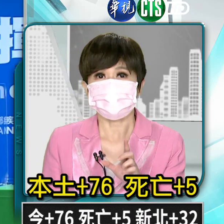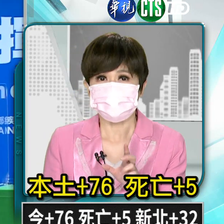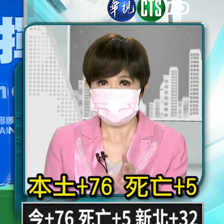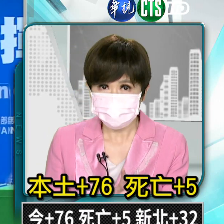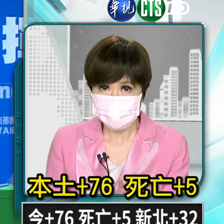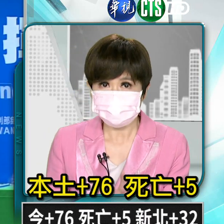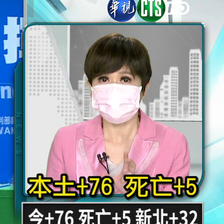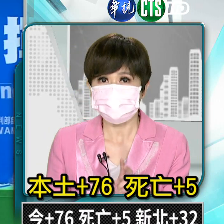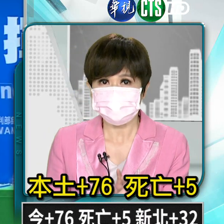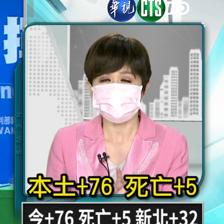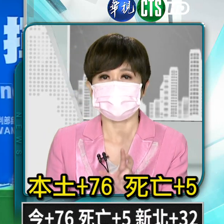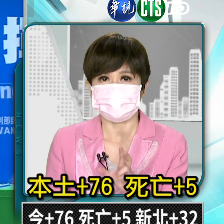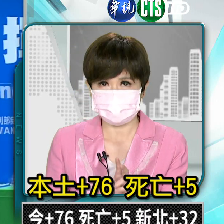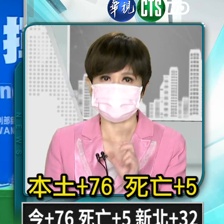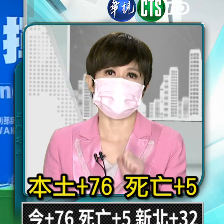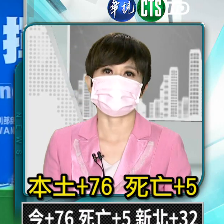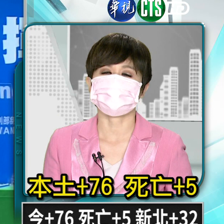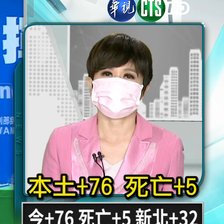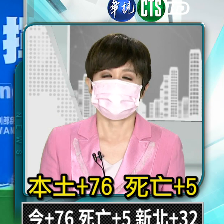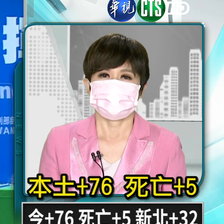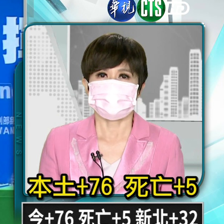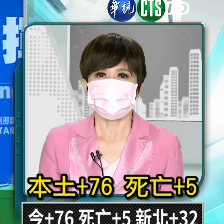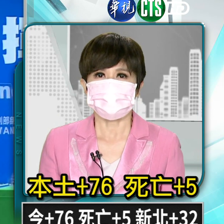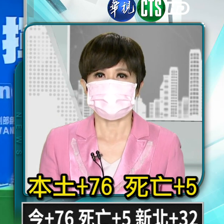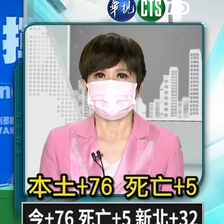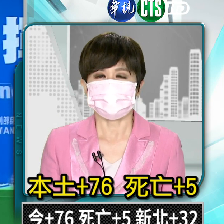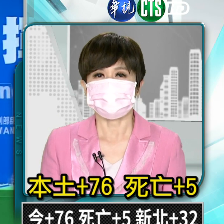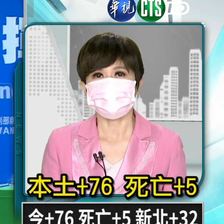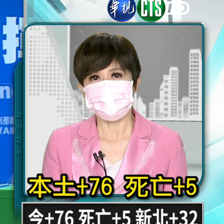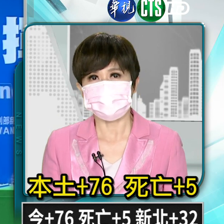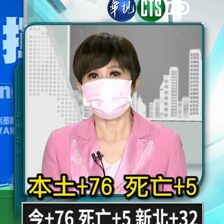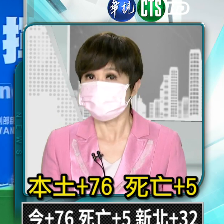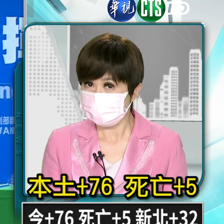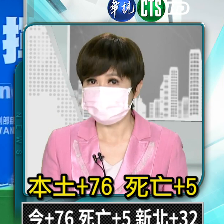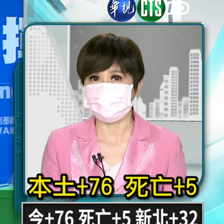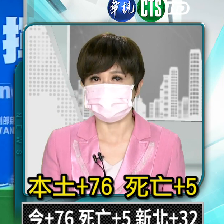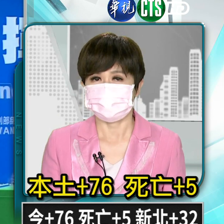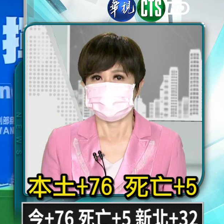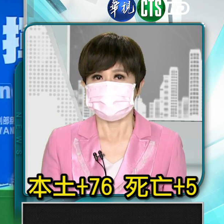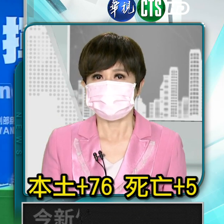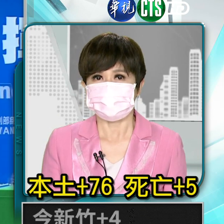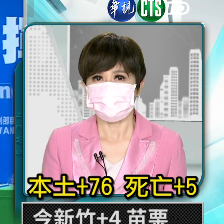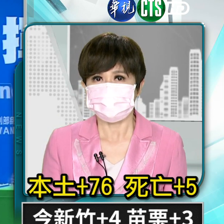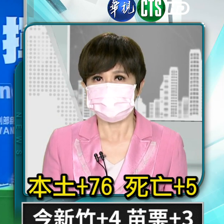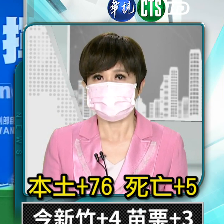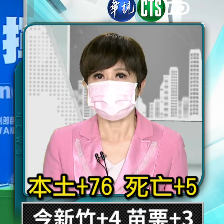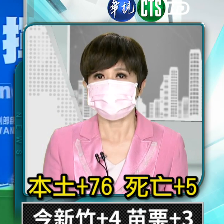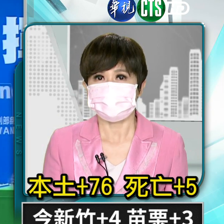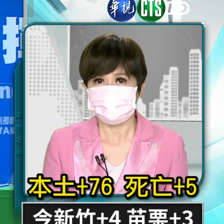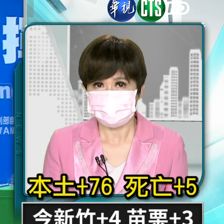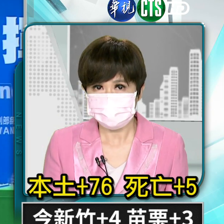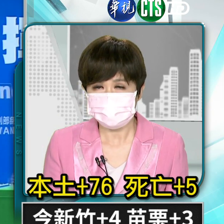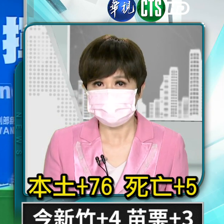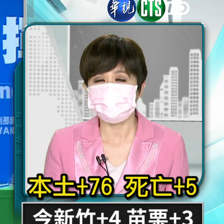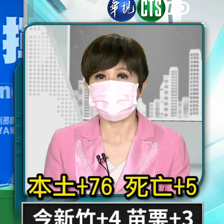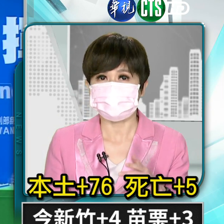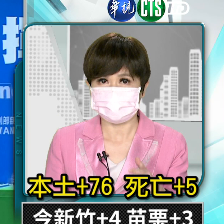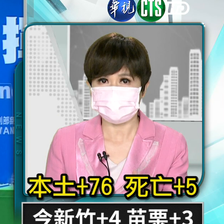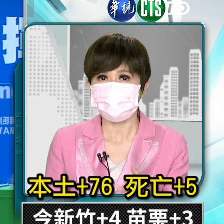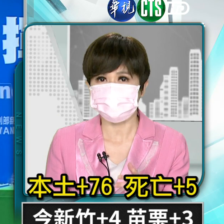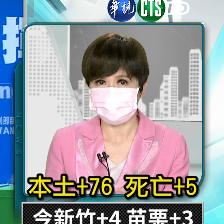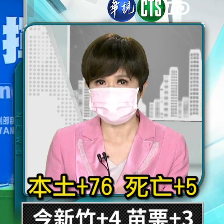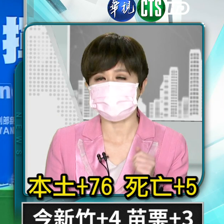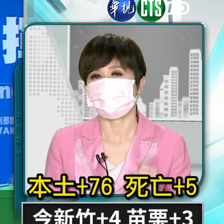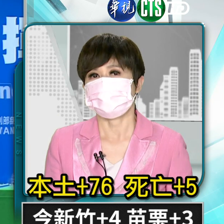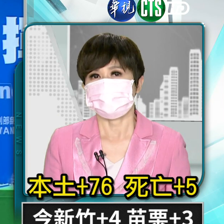最后一罐注出的疫苗。也毋过，这个开放的对象有限制，以第七类到第十类为第